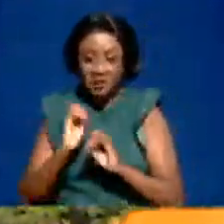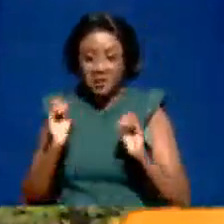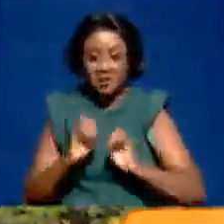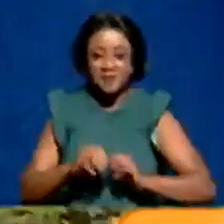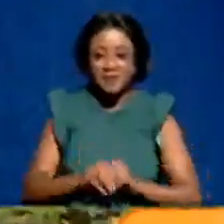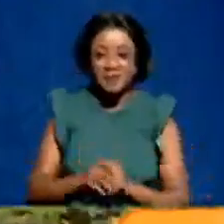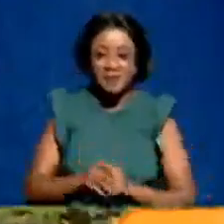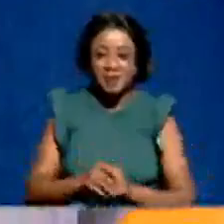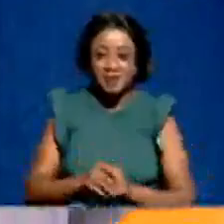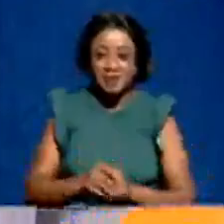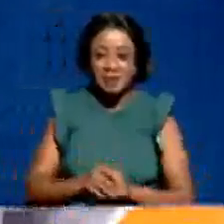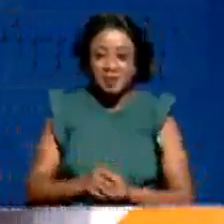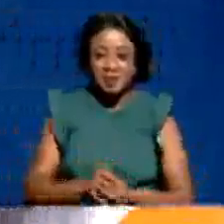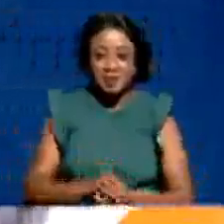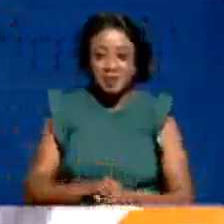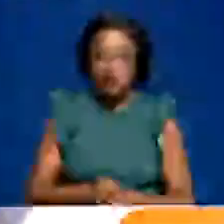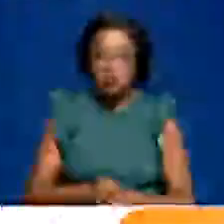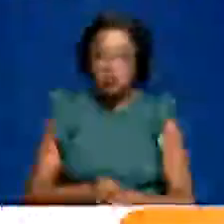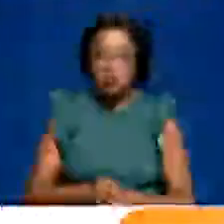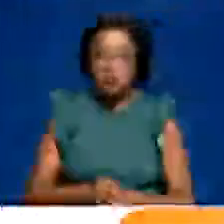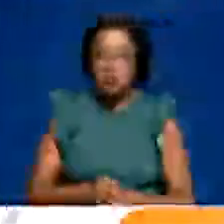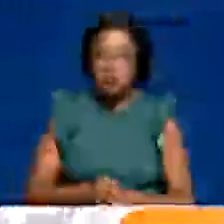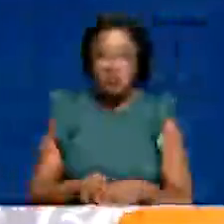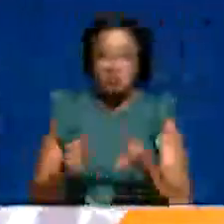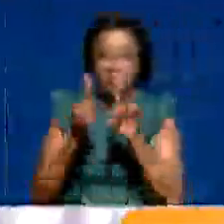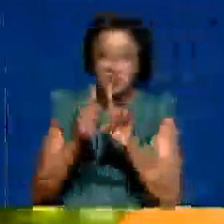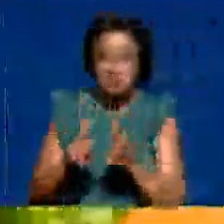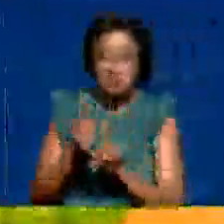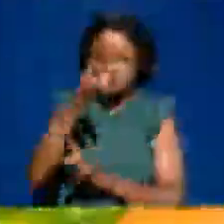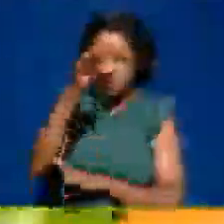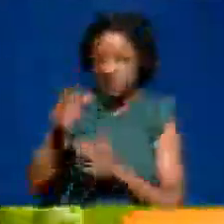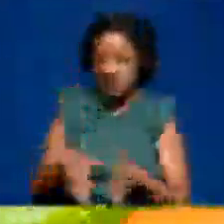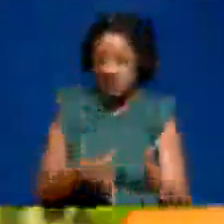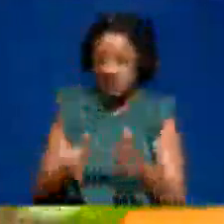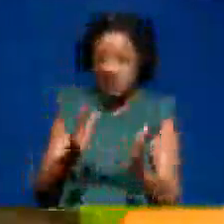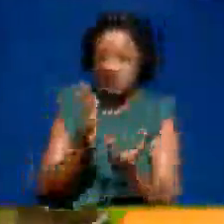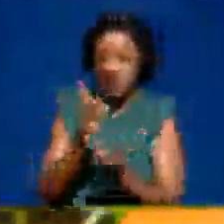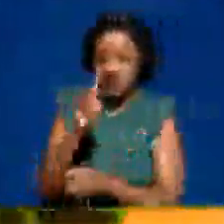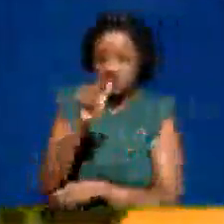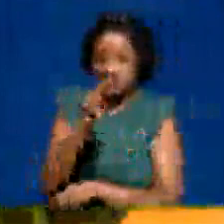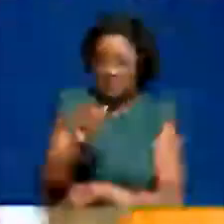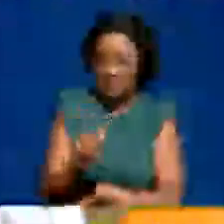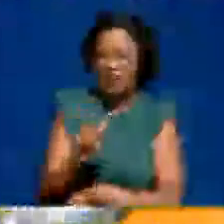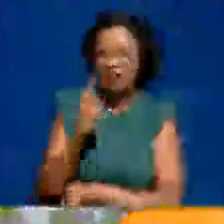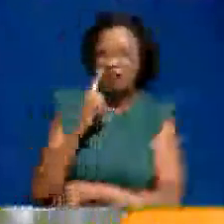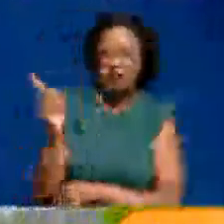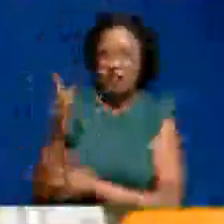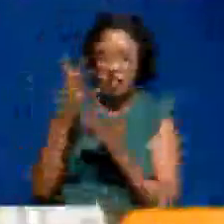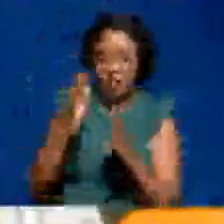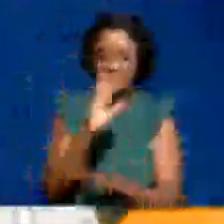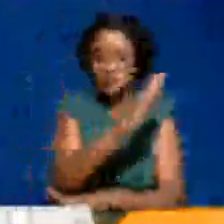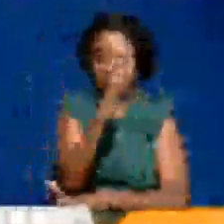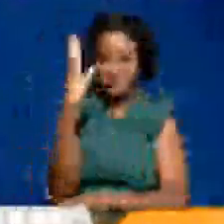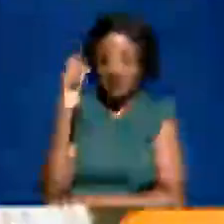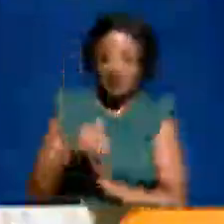Community forest associations in Kipini and Ozi areas in Tana River County, supported by Nature Kenya, are reclaiming the lost forests.